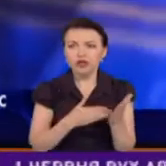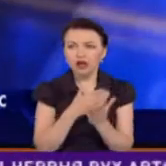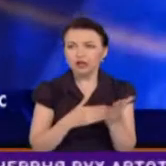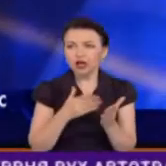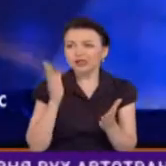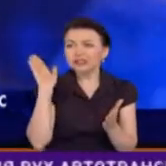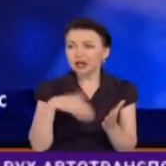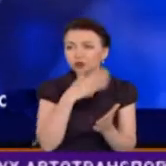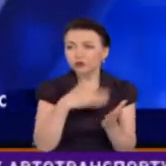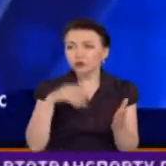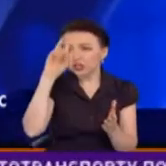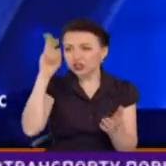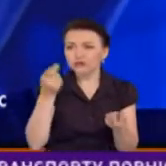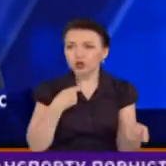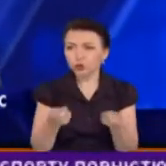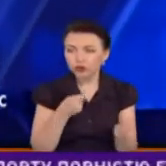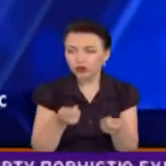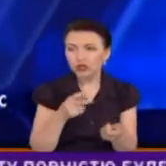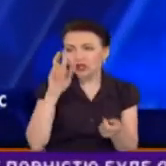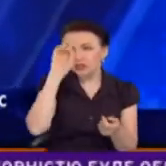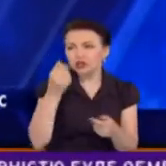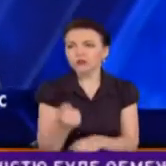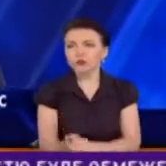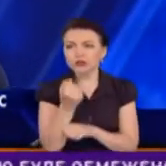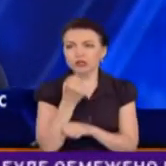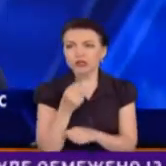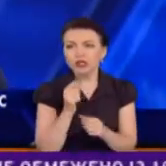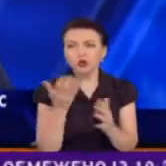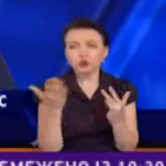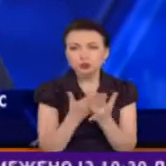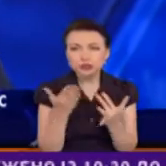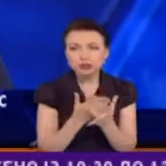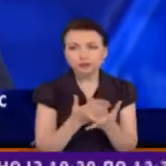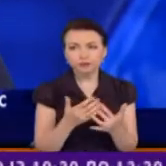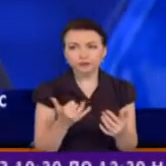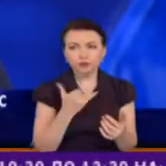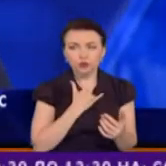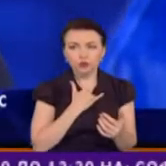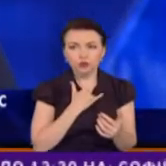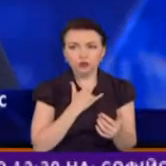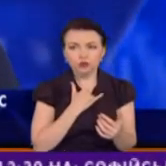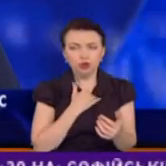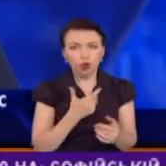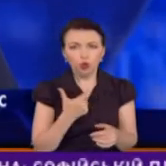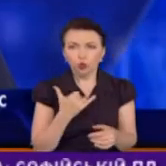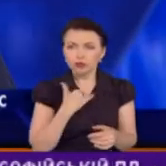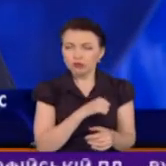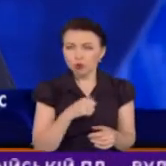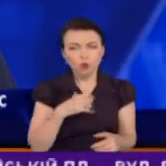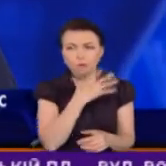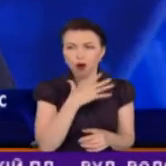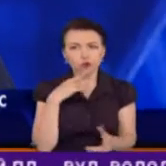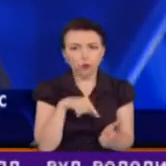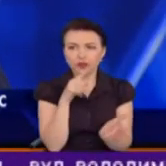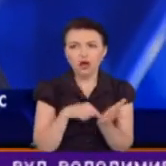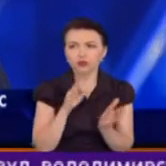скасовує державне регулювання, державну підтримку, субсидії, розумієте? І в мене все могло, багато питань сьогодні буде